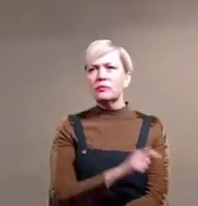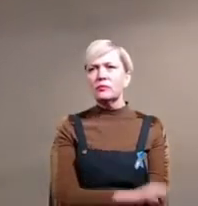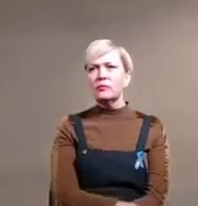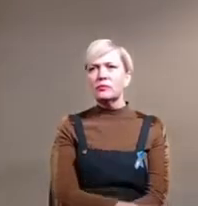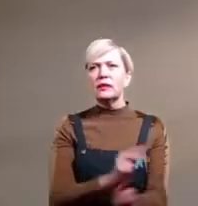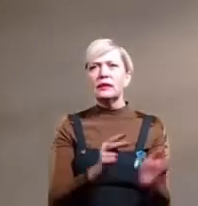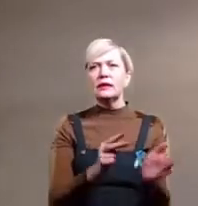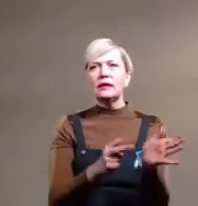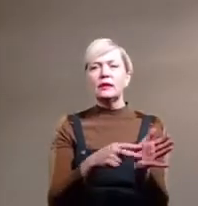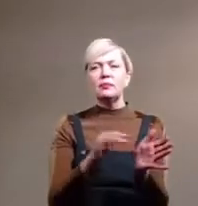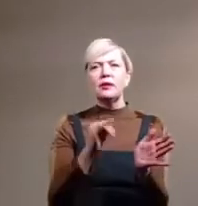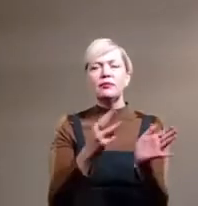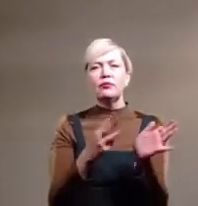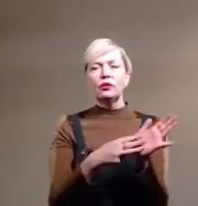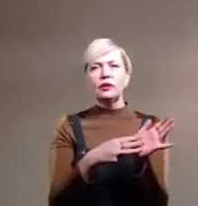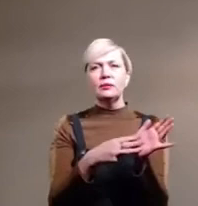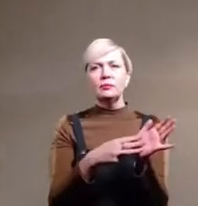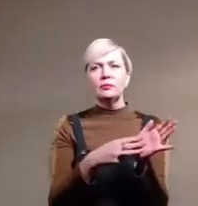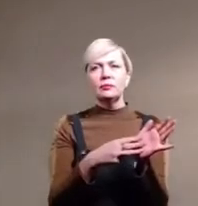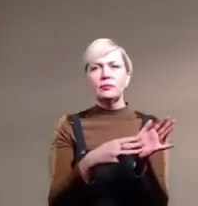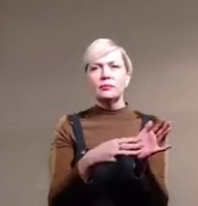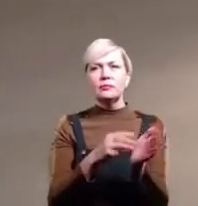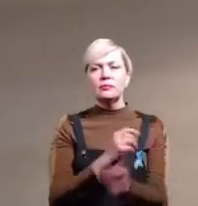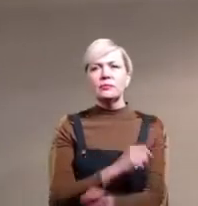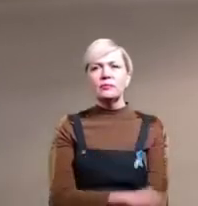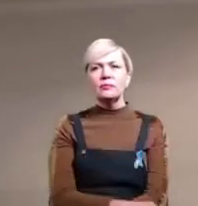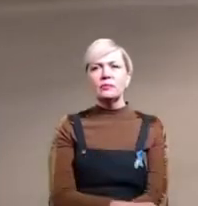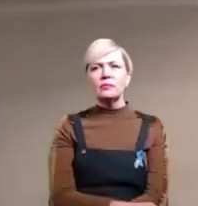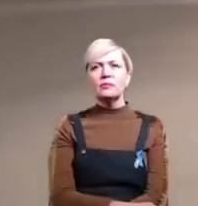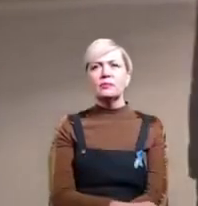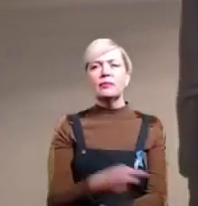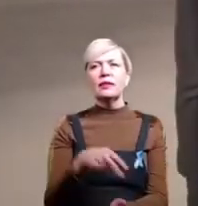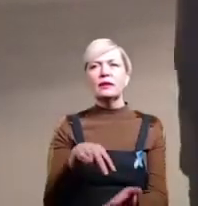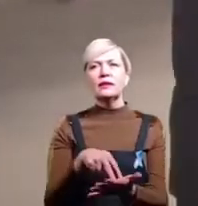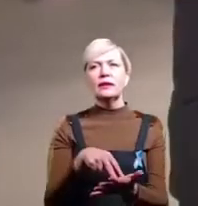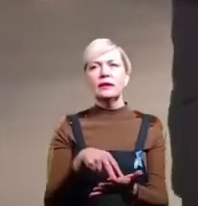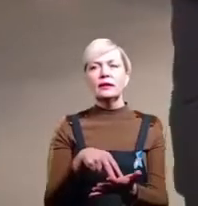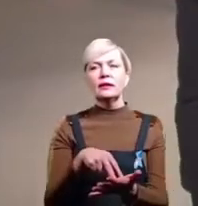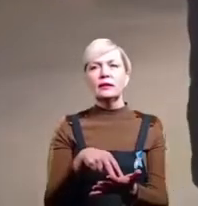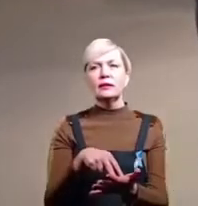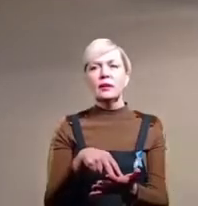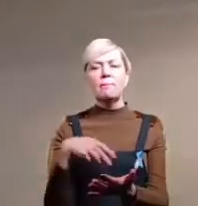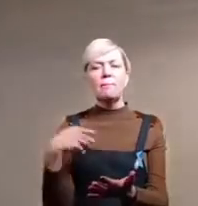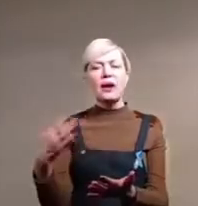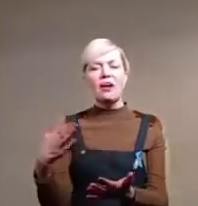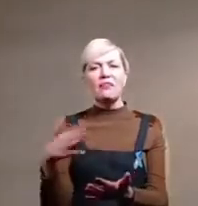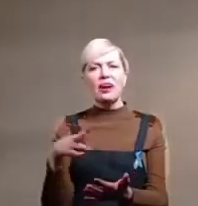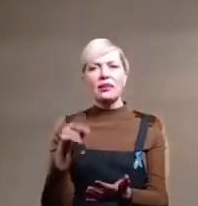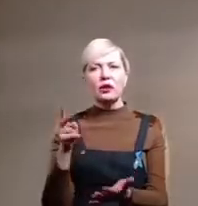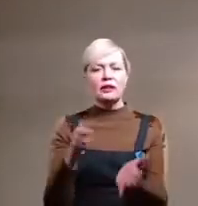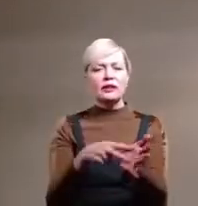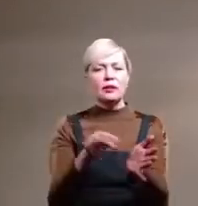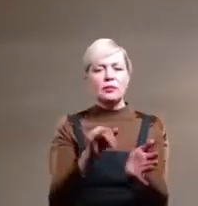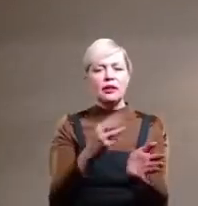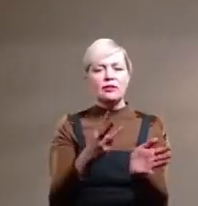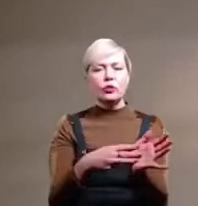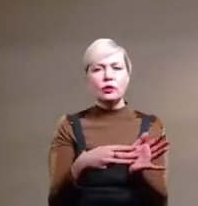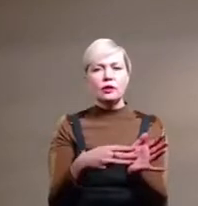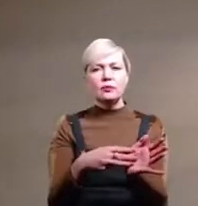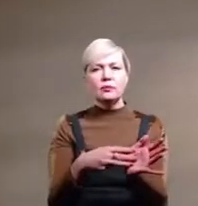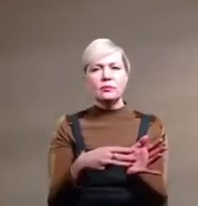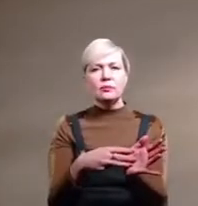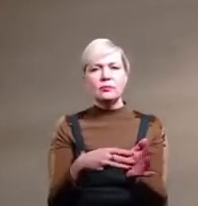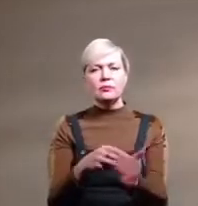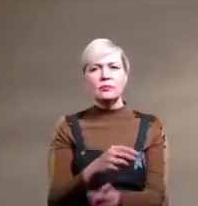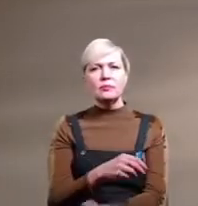Семь и восемь. Угу. Стояли правой ногой. Семь и